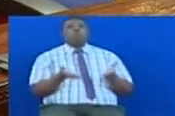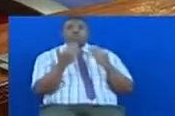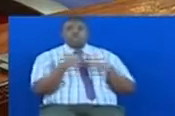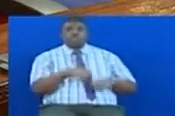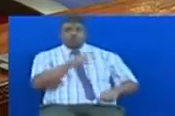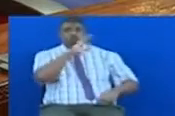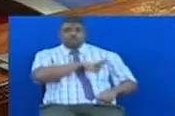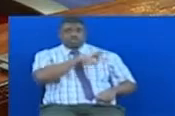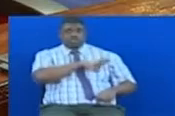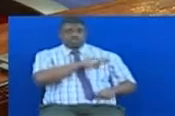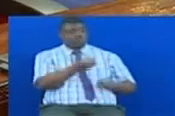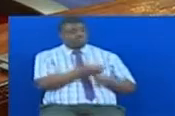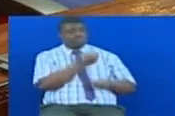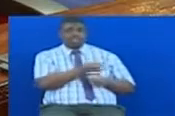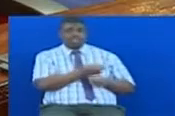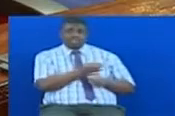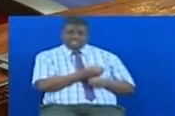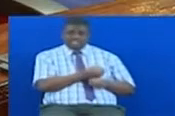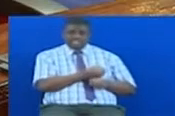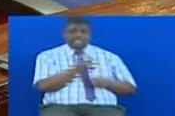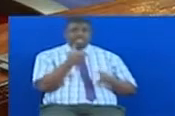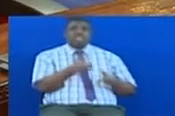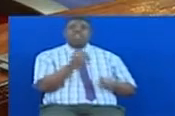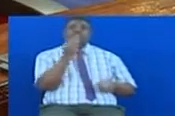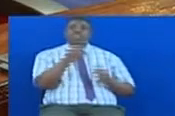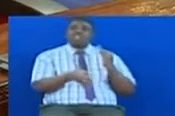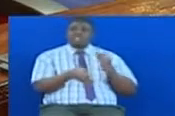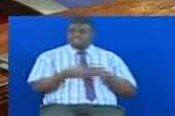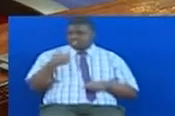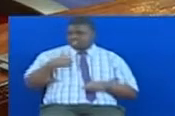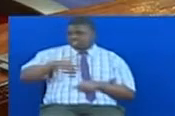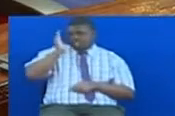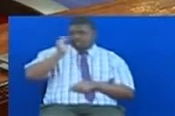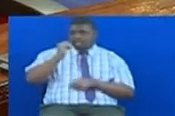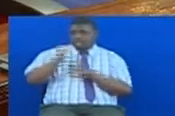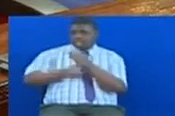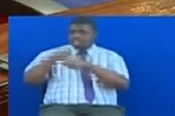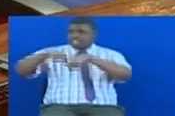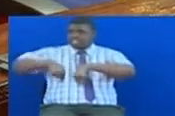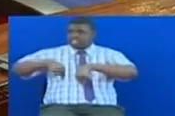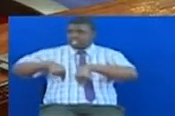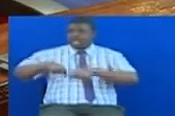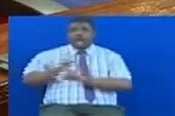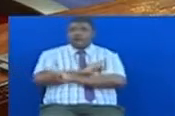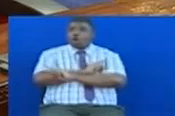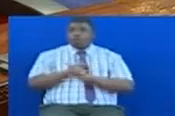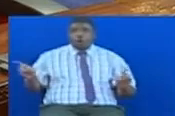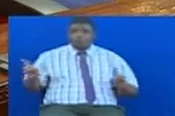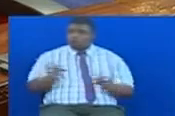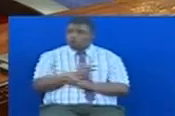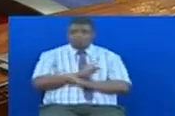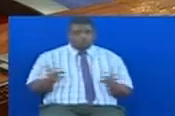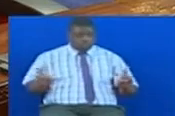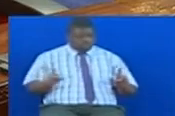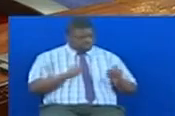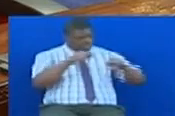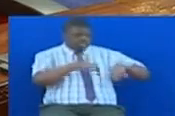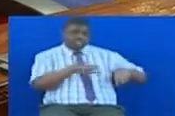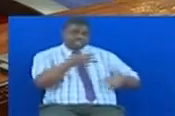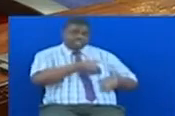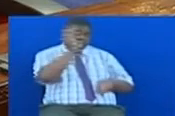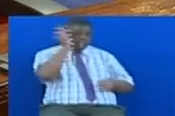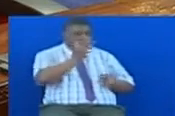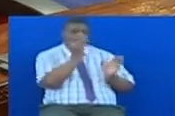wa kuajiri watumishi hewa kwenye serikali ya awamu ya tano haupo. kwa sababu hii serikali imejipanga kikamilifu